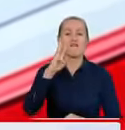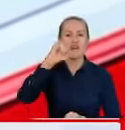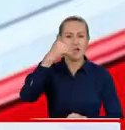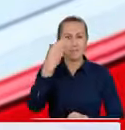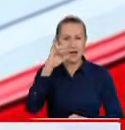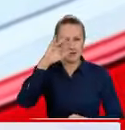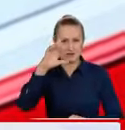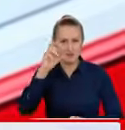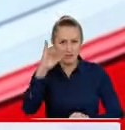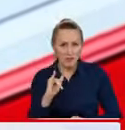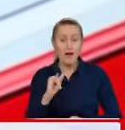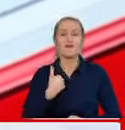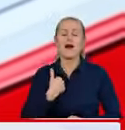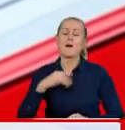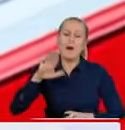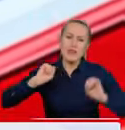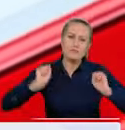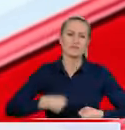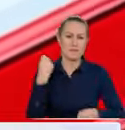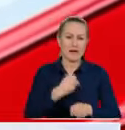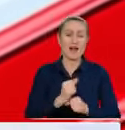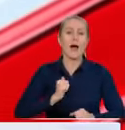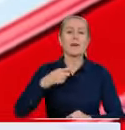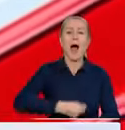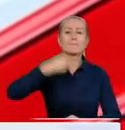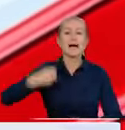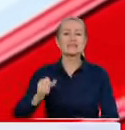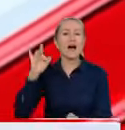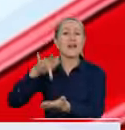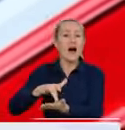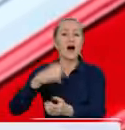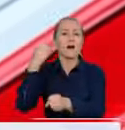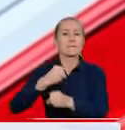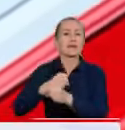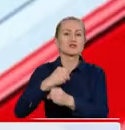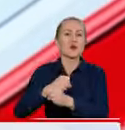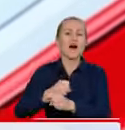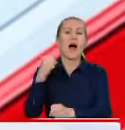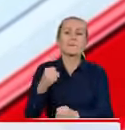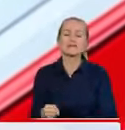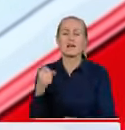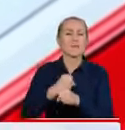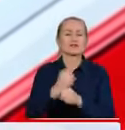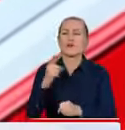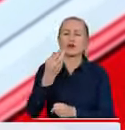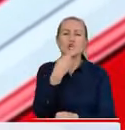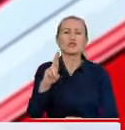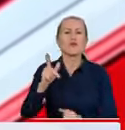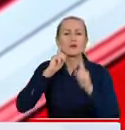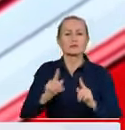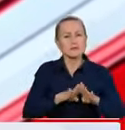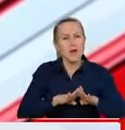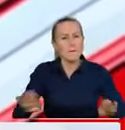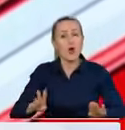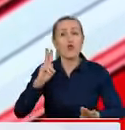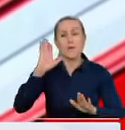pracował nad tym, żeby w ambasadach zainicjować powstawanie stanowisk rzeczników stabilności, którzy realnie zatroszczą się o